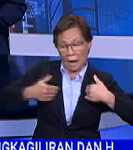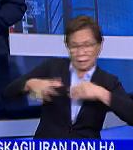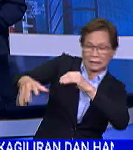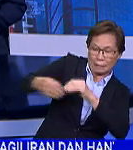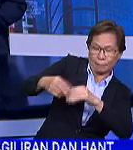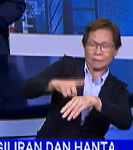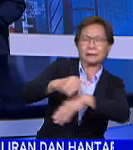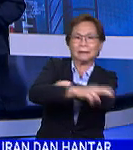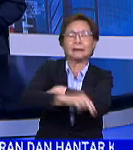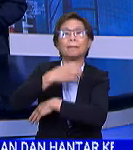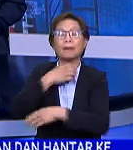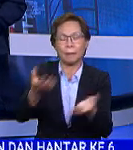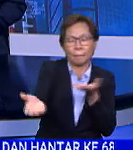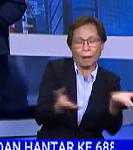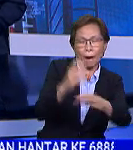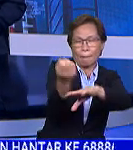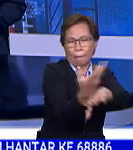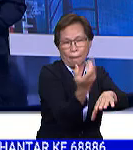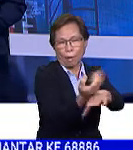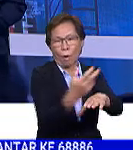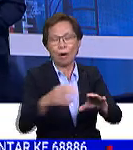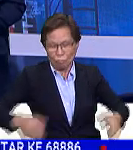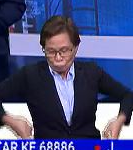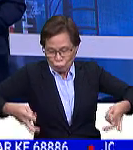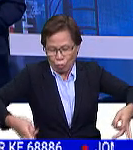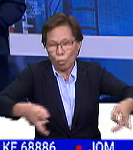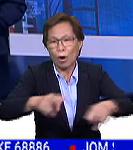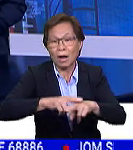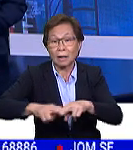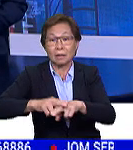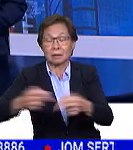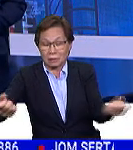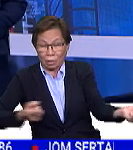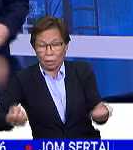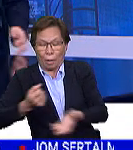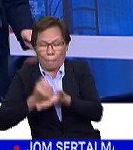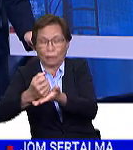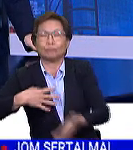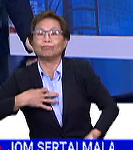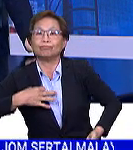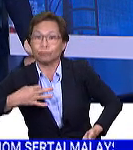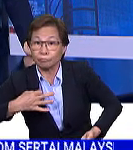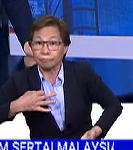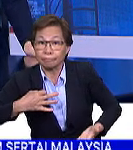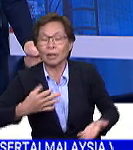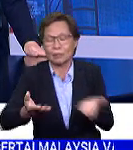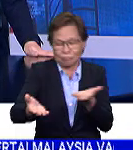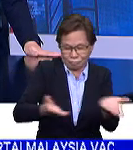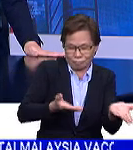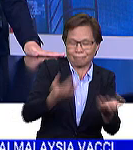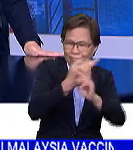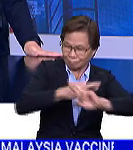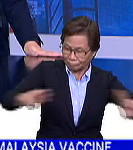di negeri itu. Perkhidmatan ambulans, kerusi roda dan kereta bagi serta bantuan sukarelawan antara perkhidmatan